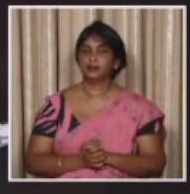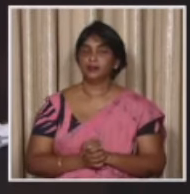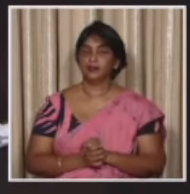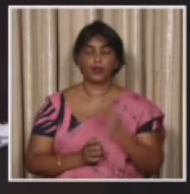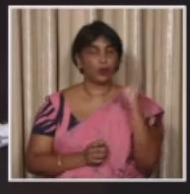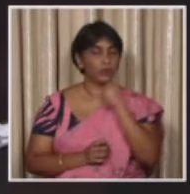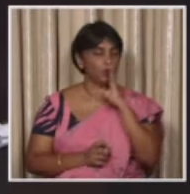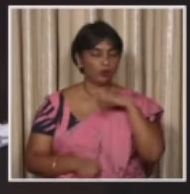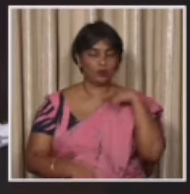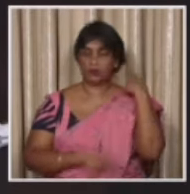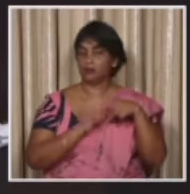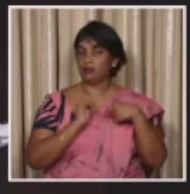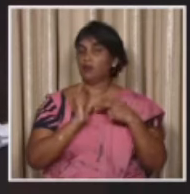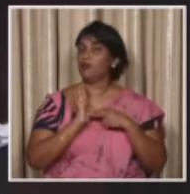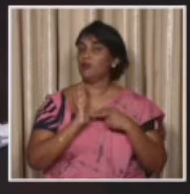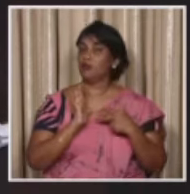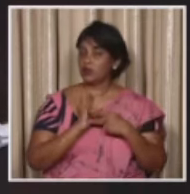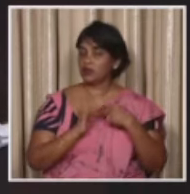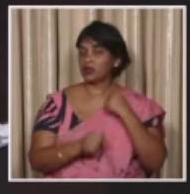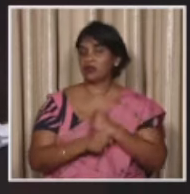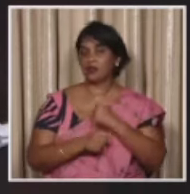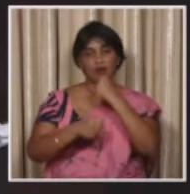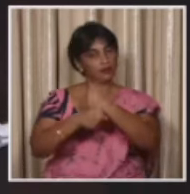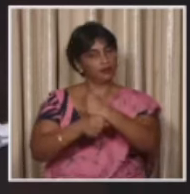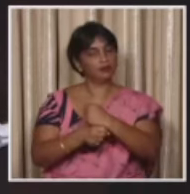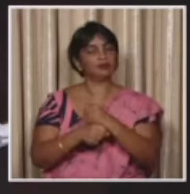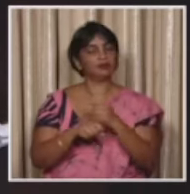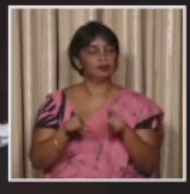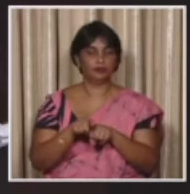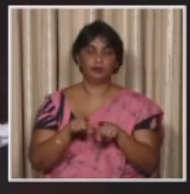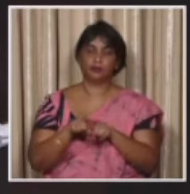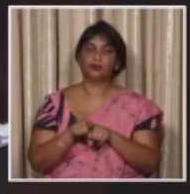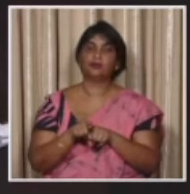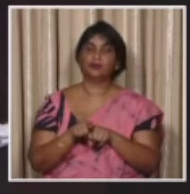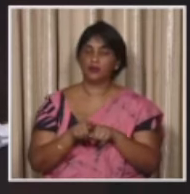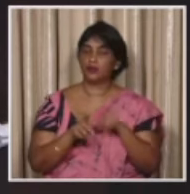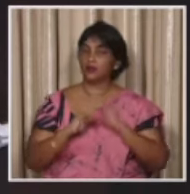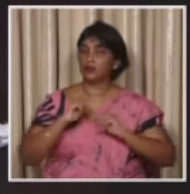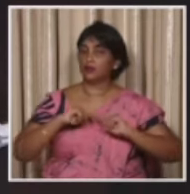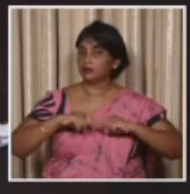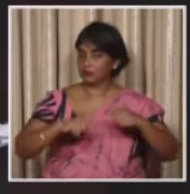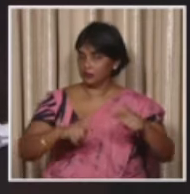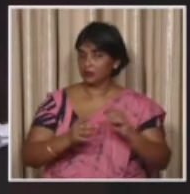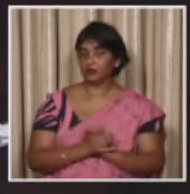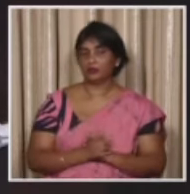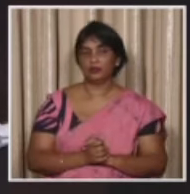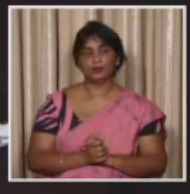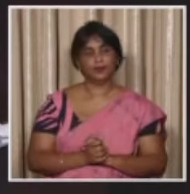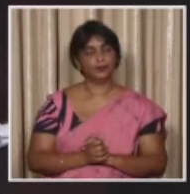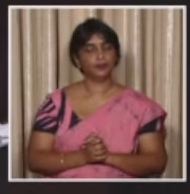සුලම් බල ව්‍යාපෘතියක් government to government කියලා ක්‍රියාත්මක කරමින්